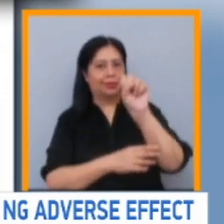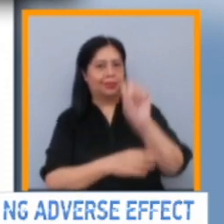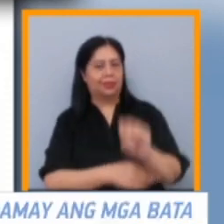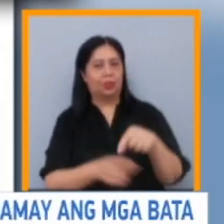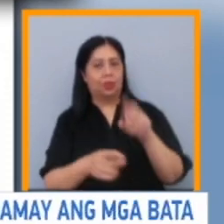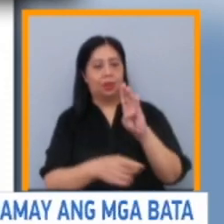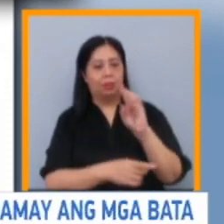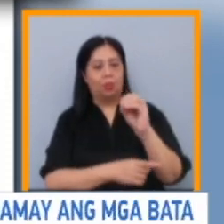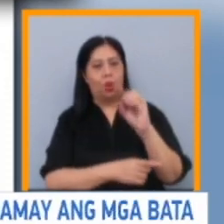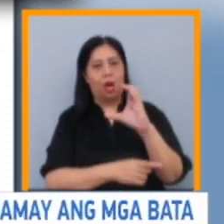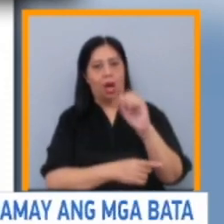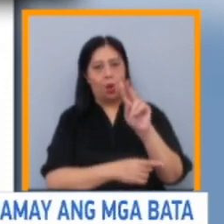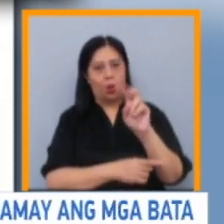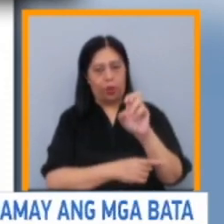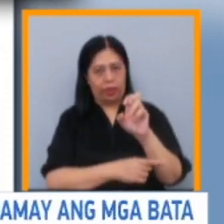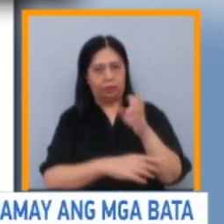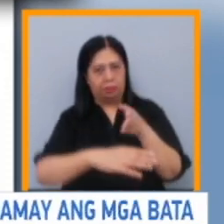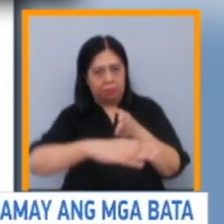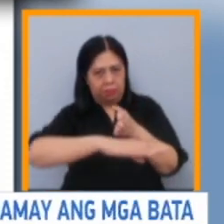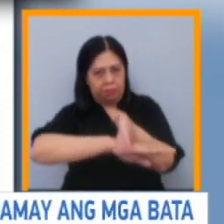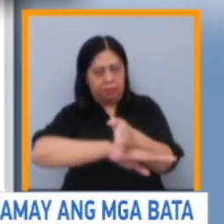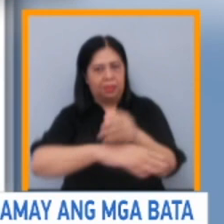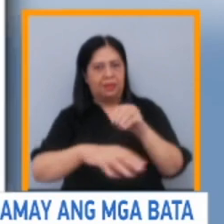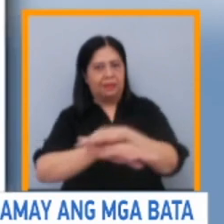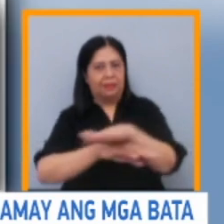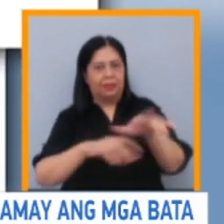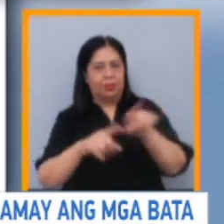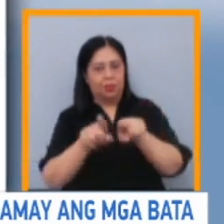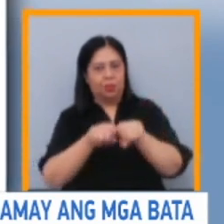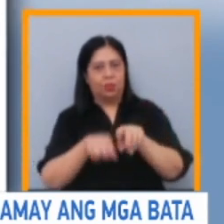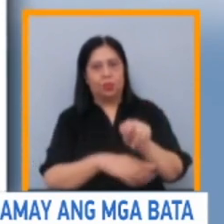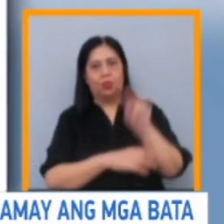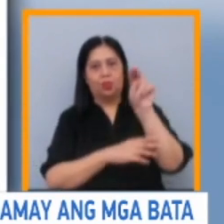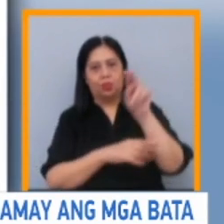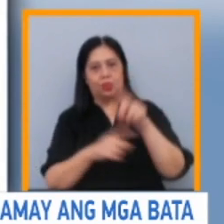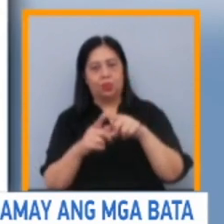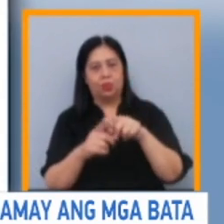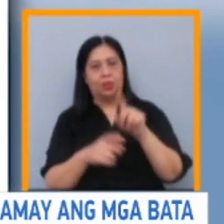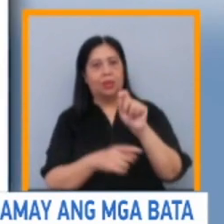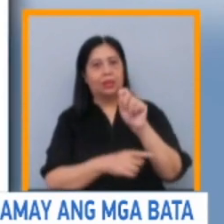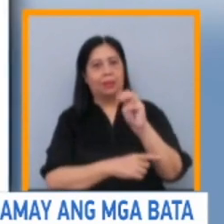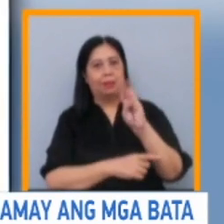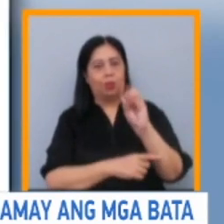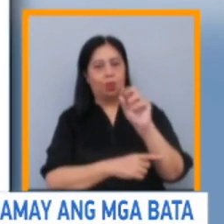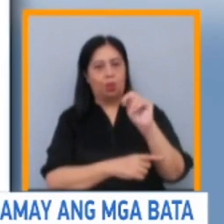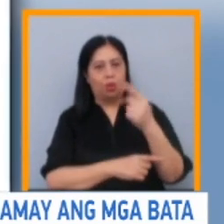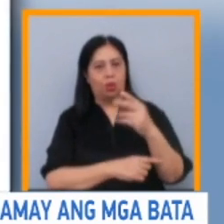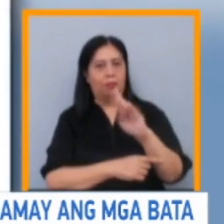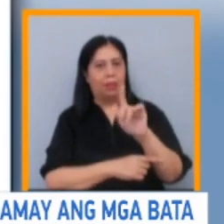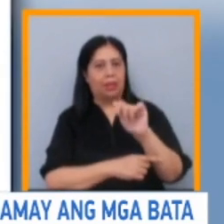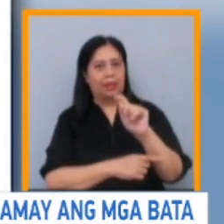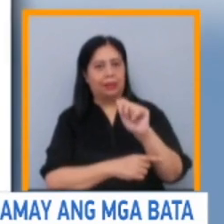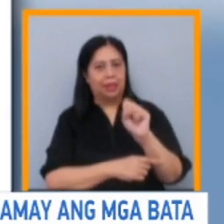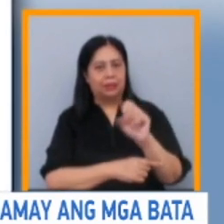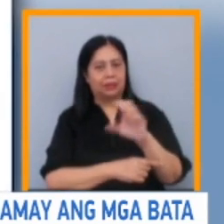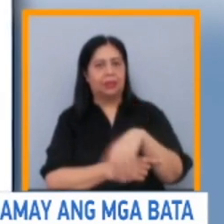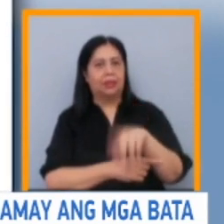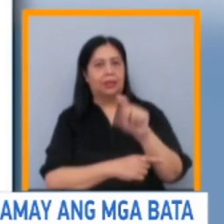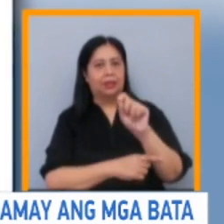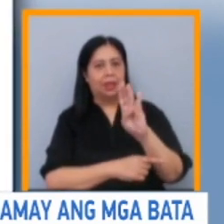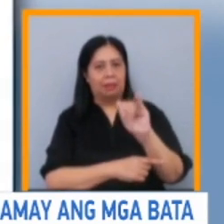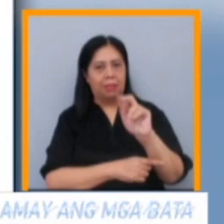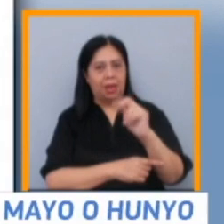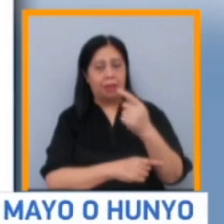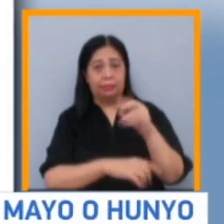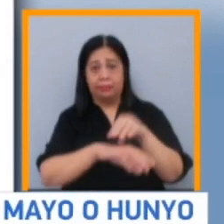Interchange. Apektado rin po ang northbound exit ng Tambubong, Balagtas at Tabang. Inaabisuhan po ang mga motorista